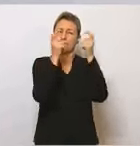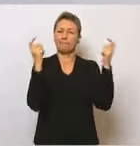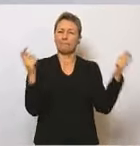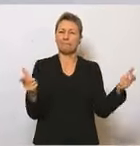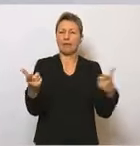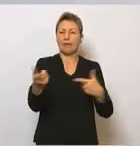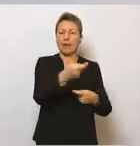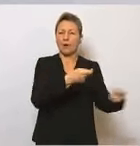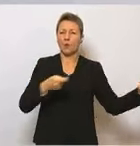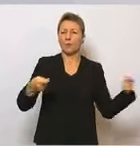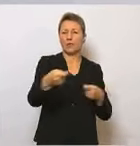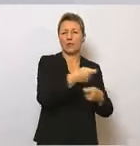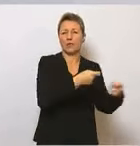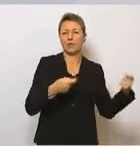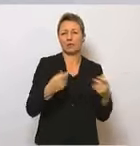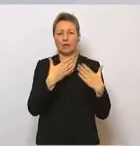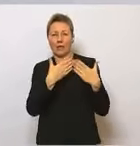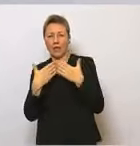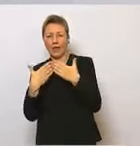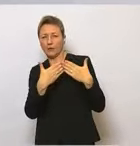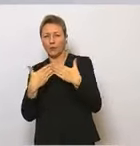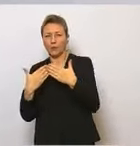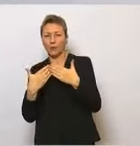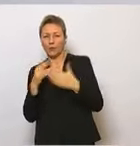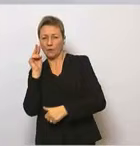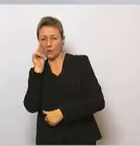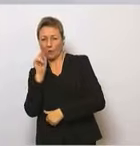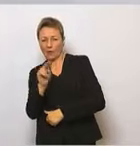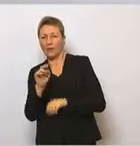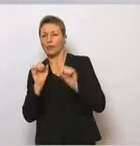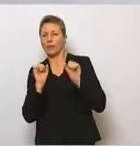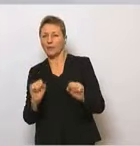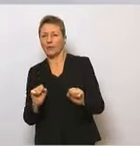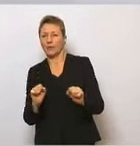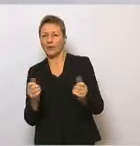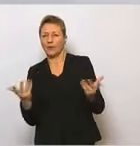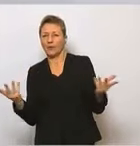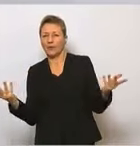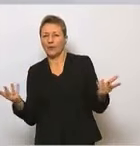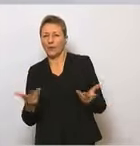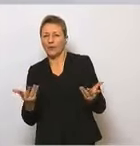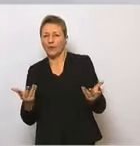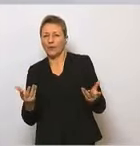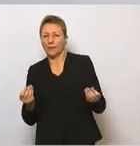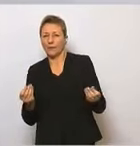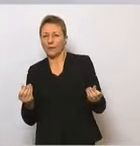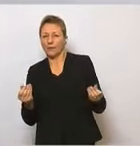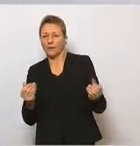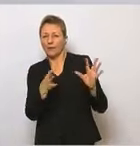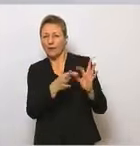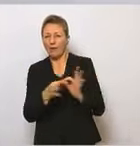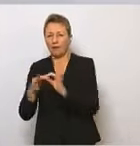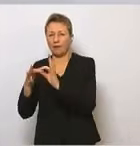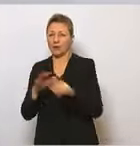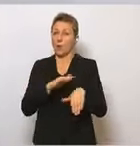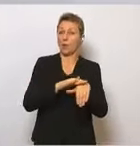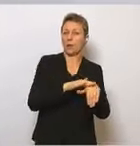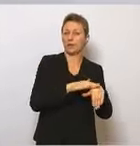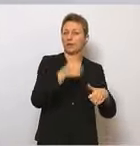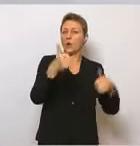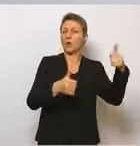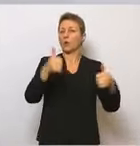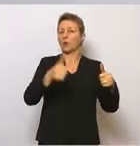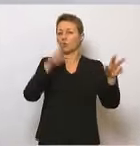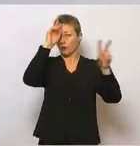l'économie de l'innovation, c'est le lien extrêmement rapproché entre la question de la politique de la concurrence au sens